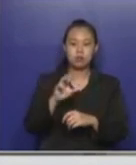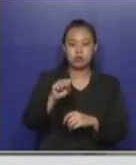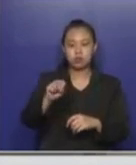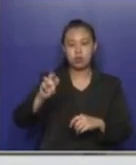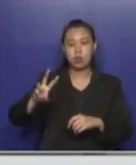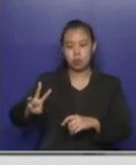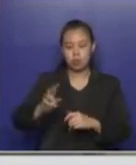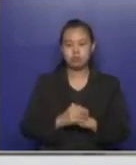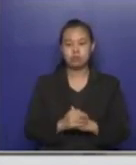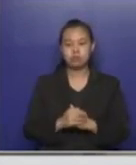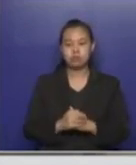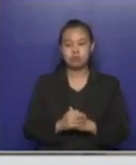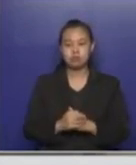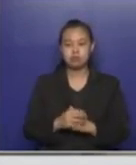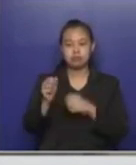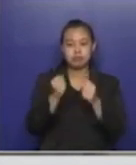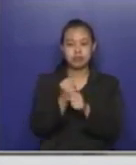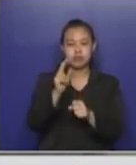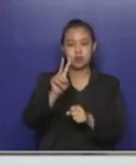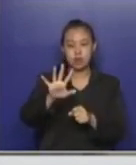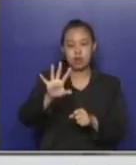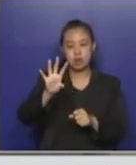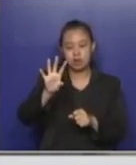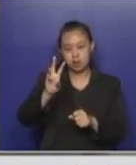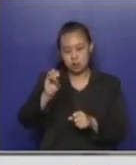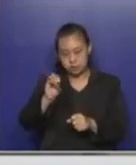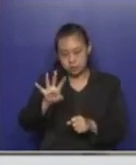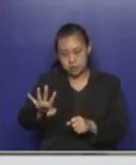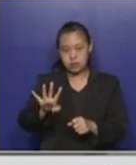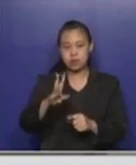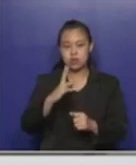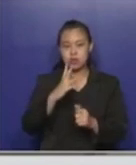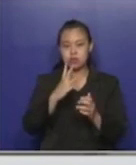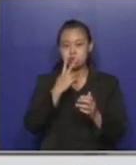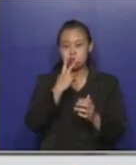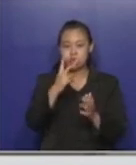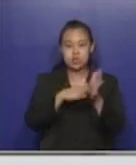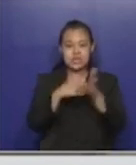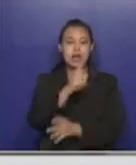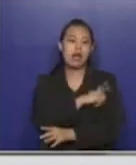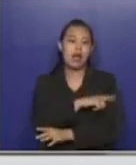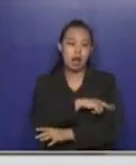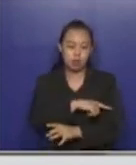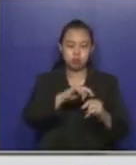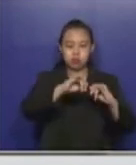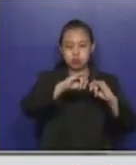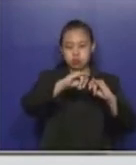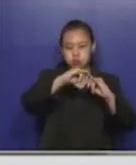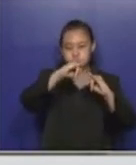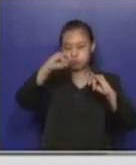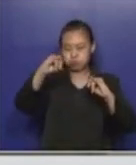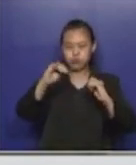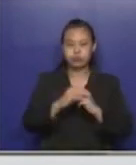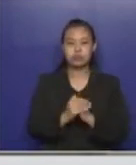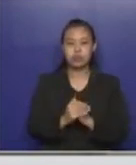ตั้งเป้าเอาไว้ว่าในปี2564ดูเส้นสีขาวนะคะสัดส่วนนี้จะต้องถึ